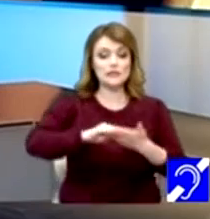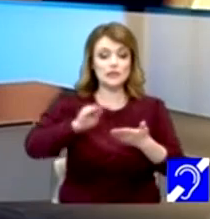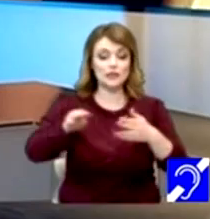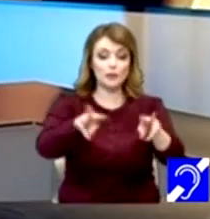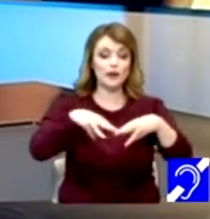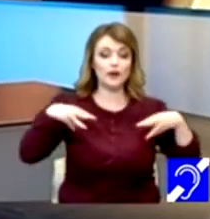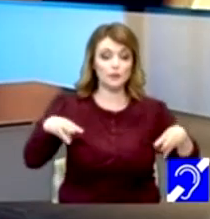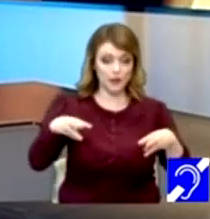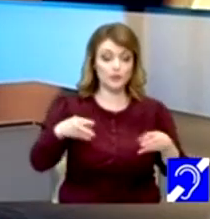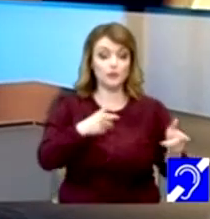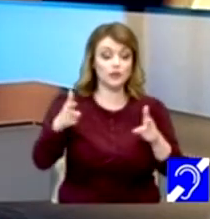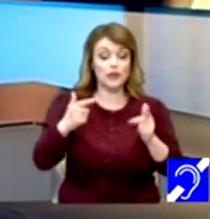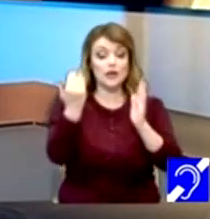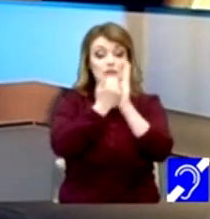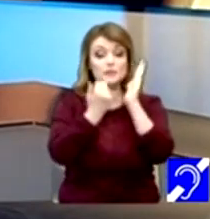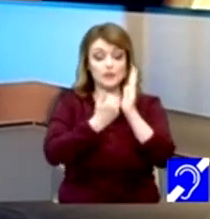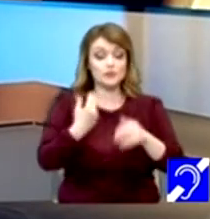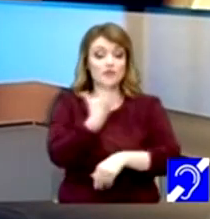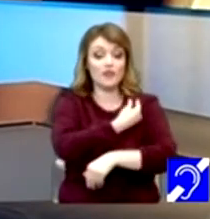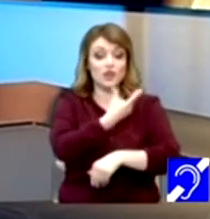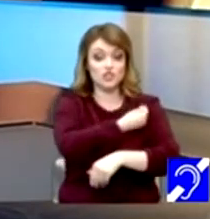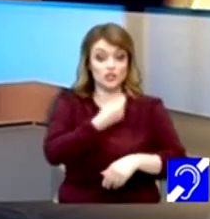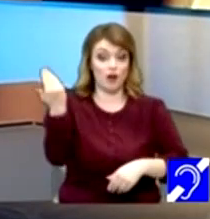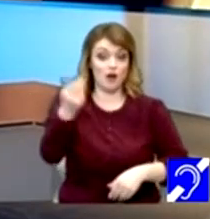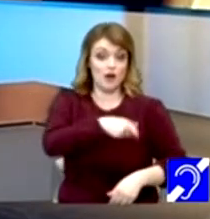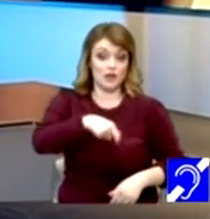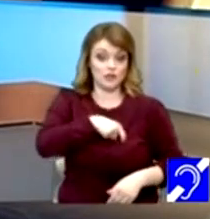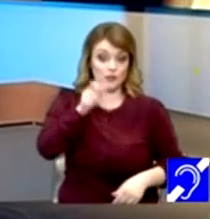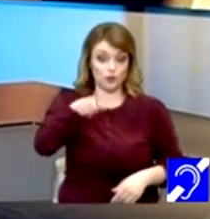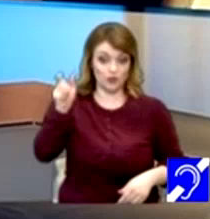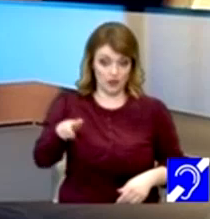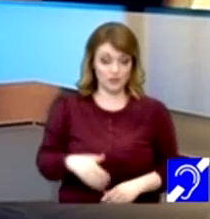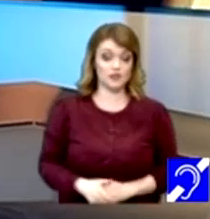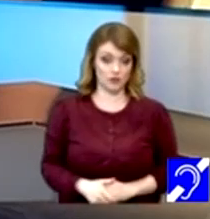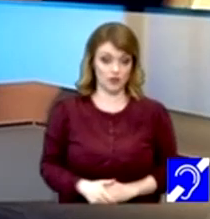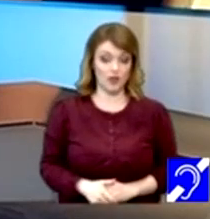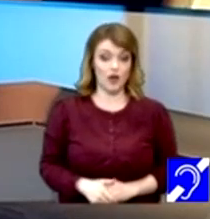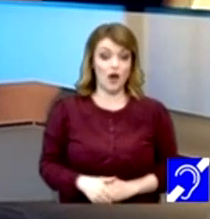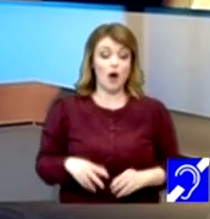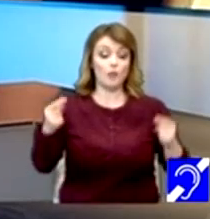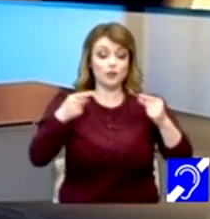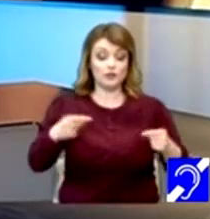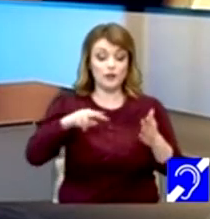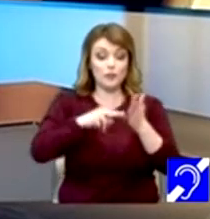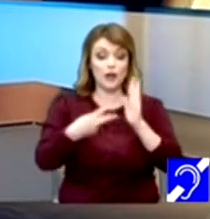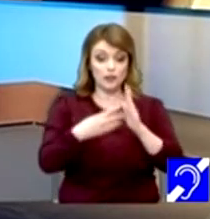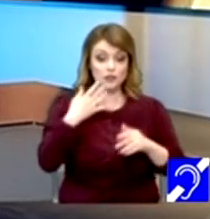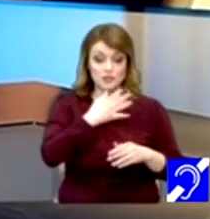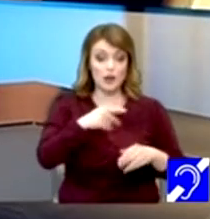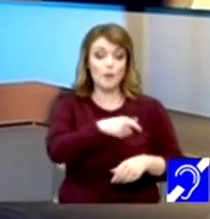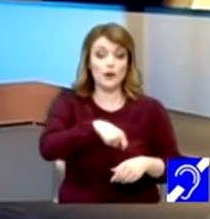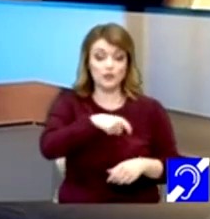Secretariatul Parlamentului întocmește listele pentru vaccinarea deputaților anti-COVID-19. Potrivit Planului Național de